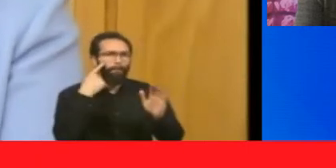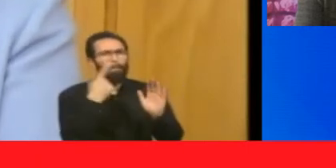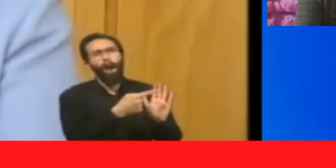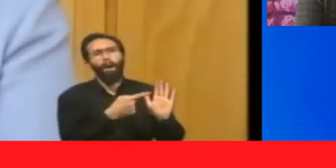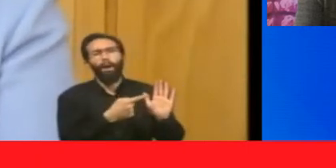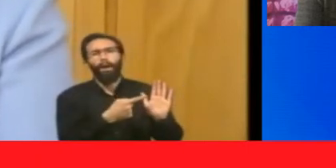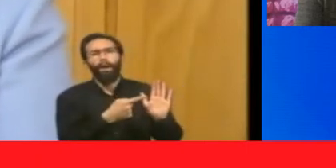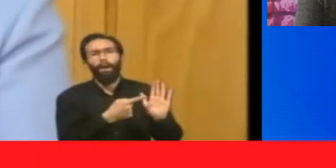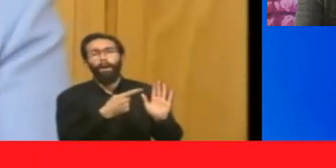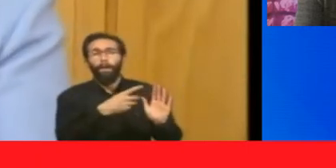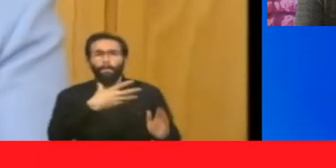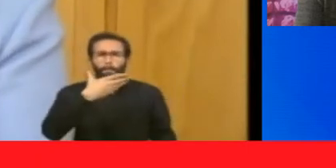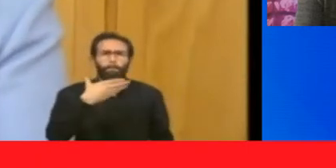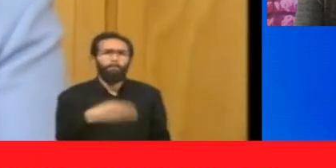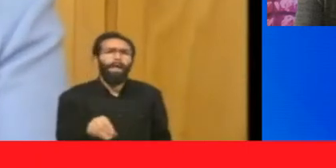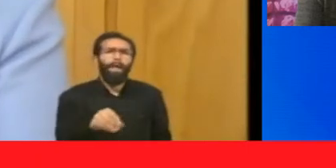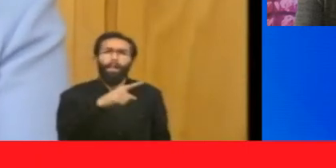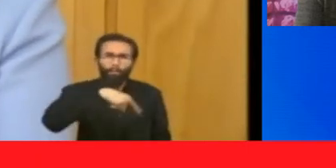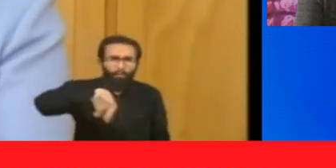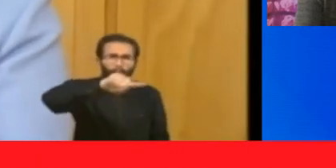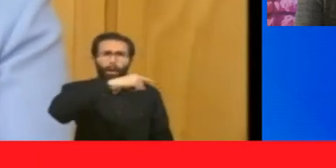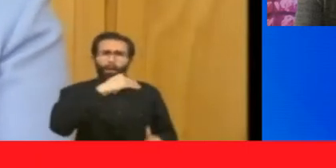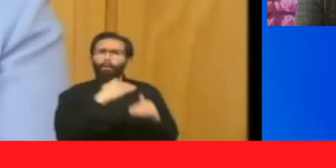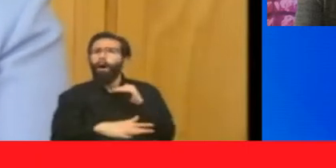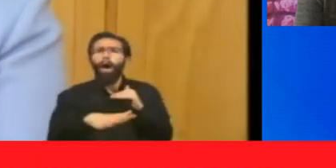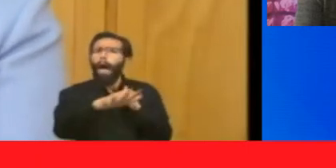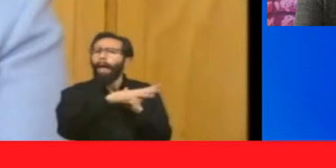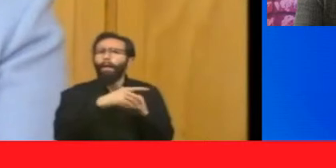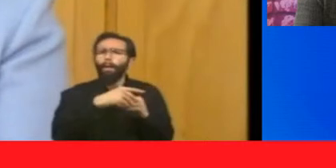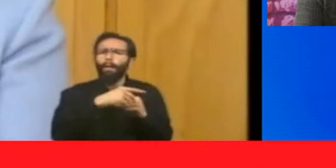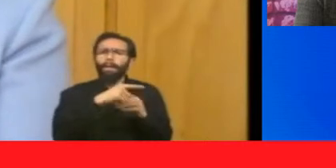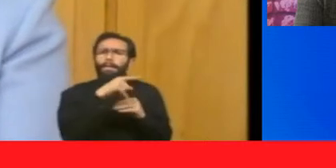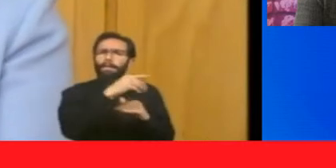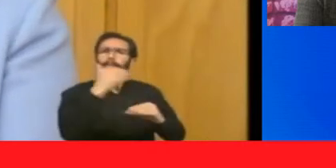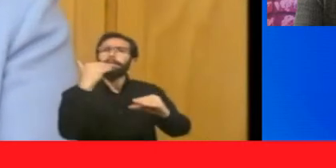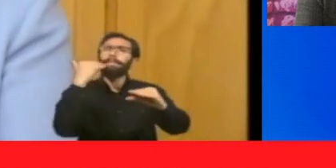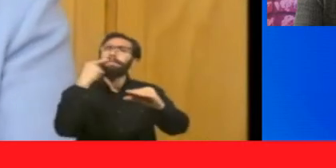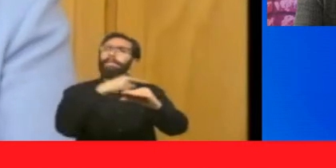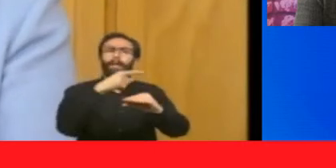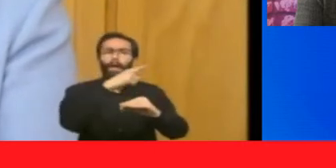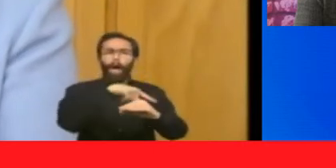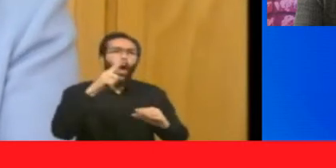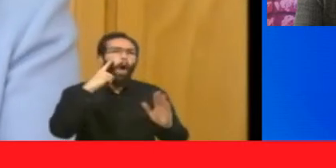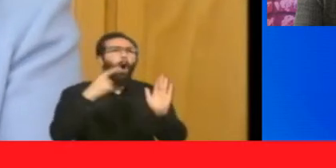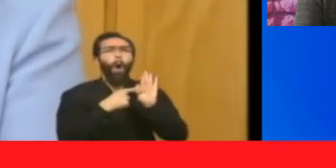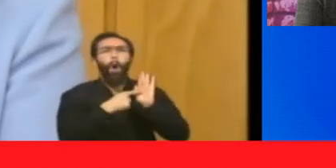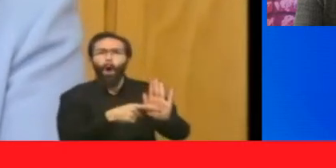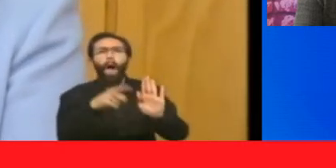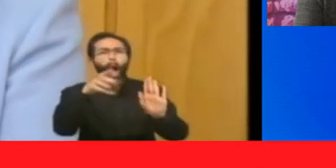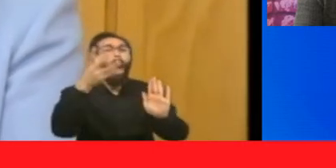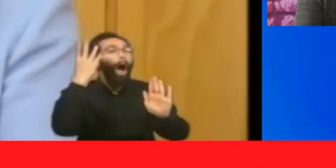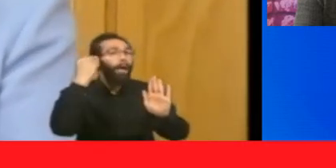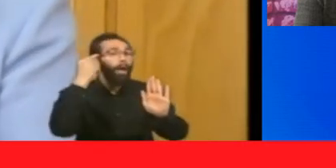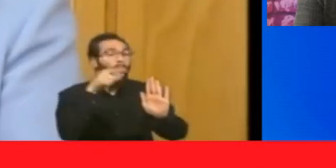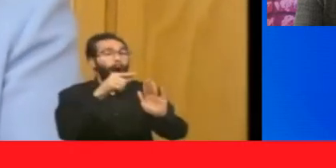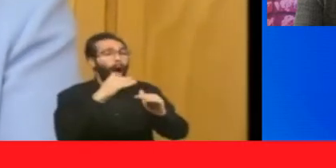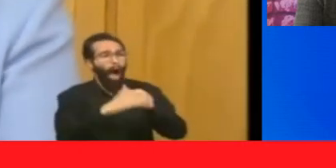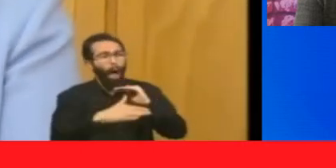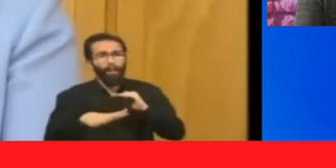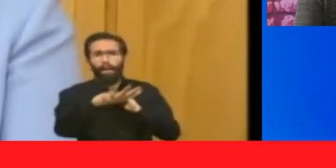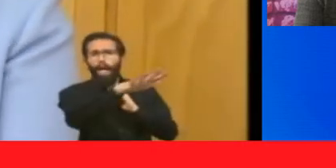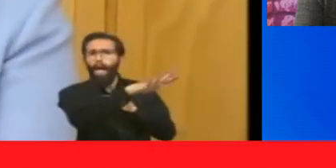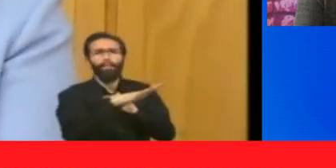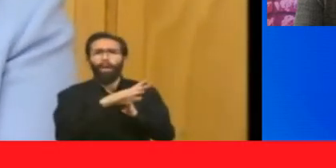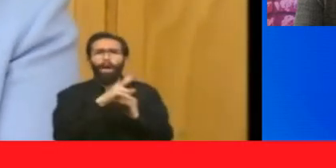Milyonlar ne dedi, ne mesaj verdi, bir kez daha dinleyin. Halk, benim irademi